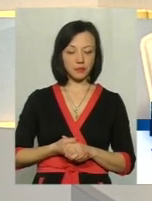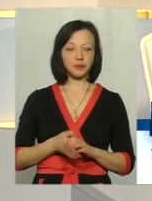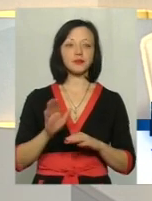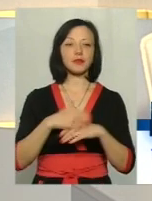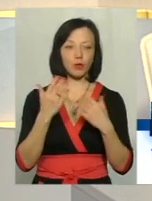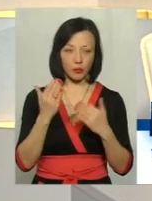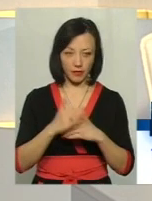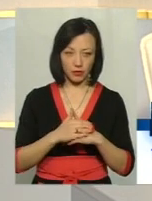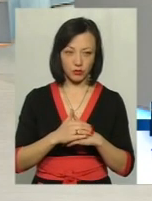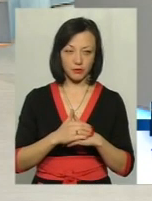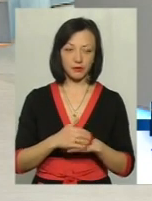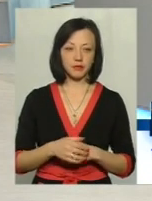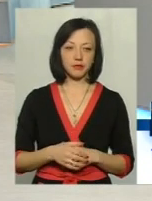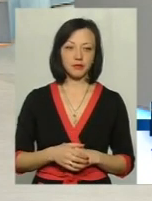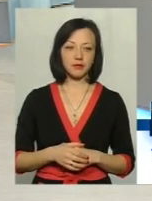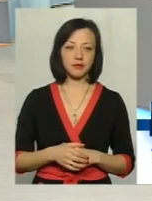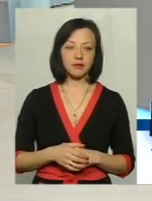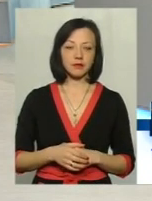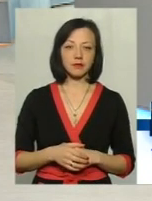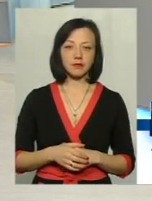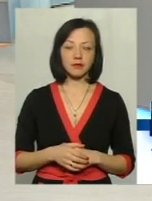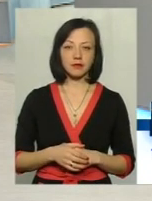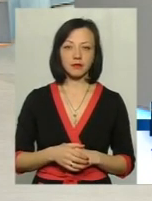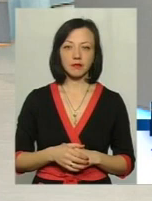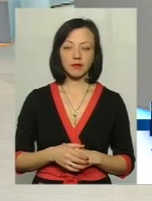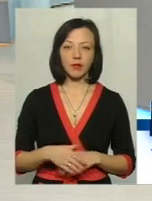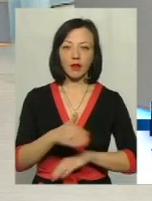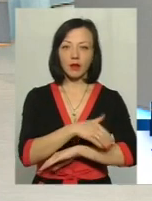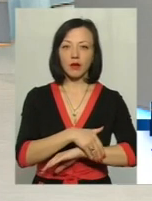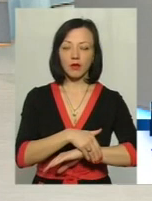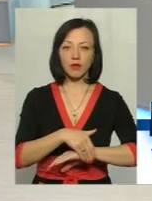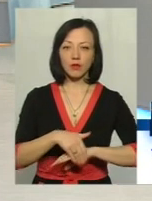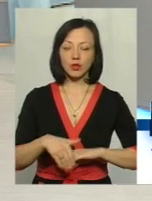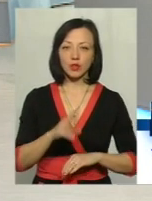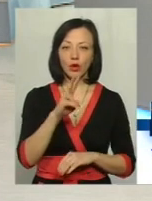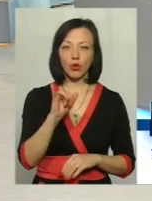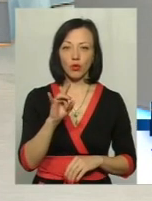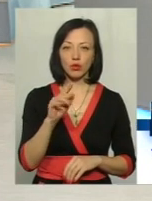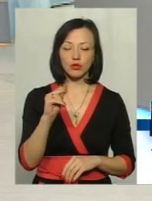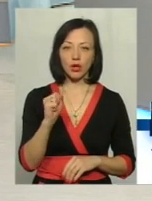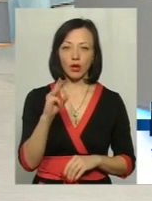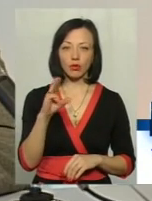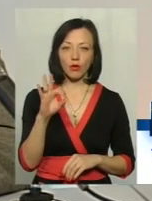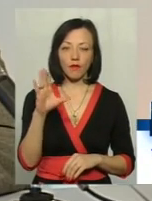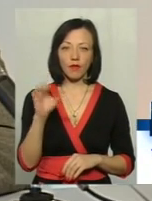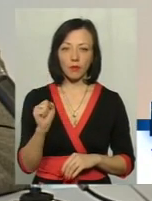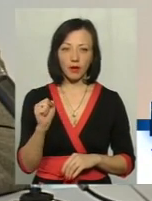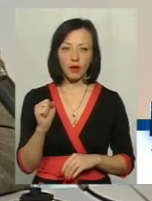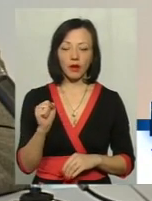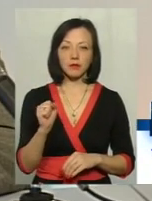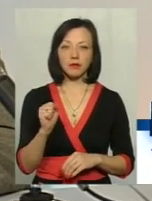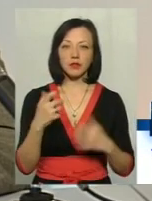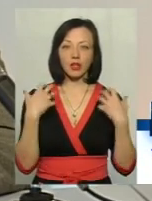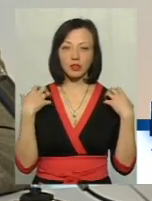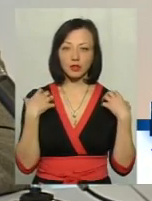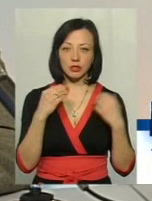Добрий вечір. Добрий вечір. Добрий вечір. Це мешканка будинку Кущетова, 102-1. От